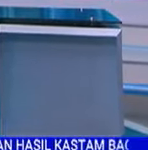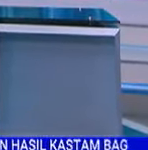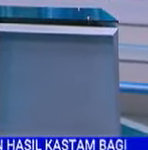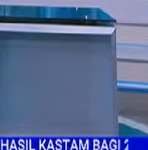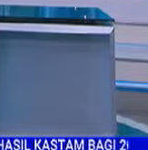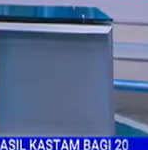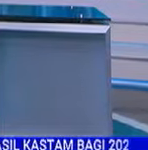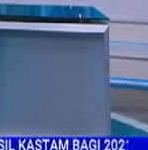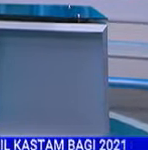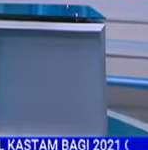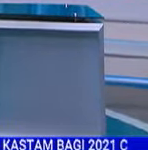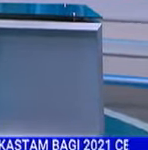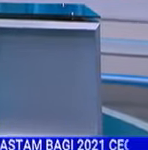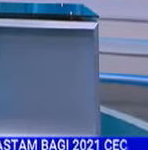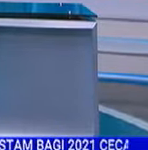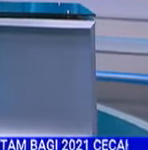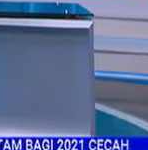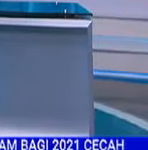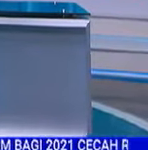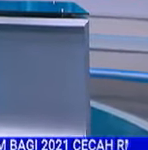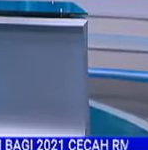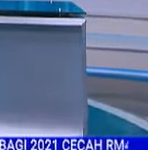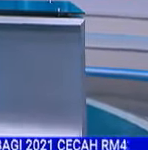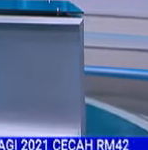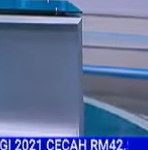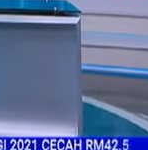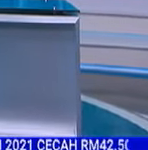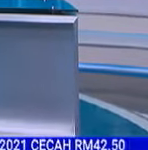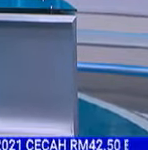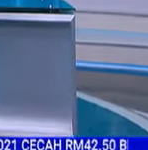masa melalui portal Berita RTM di